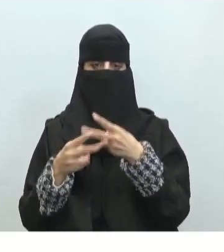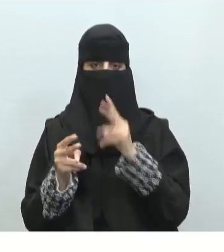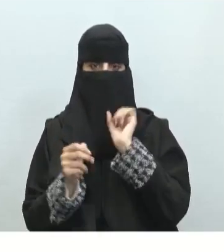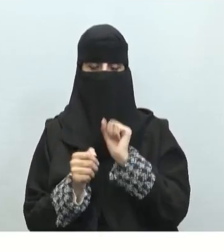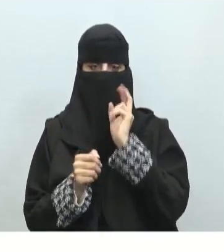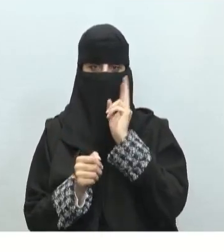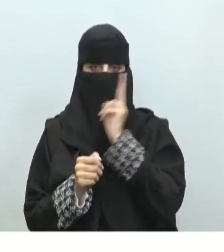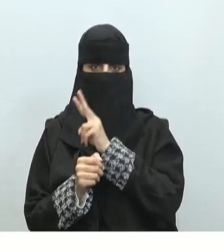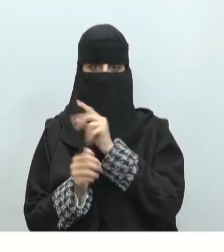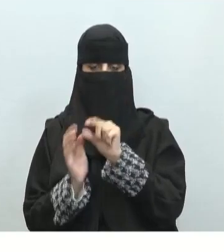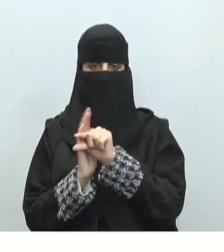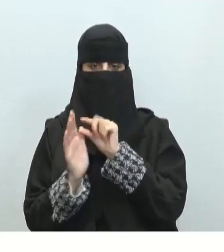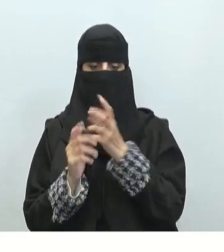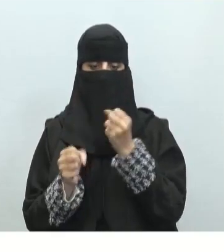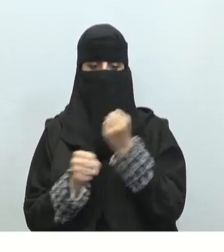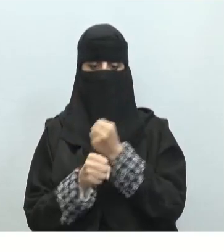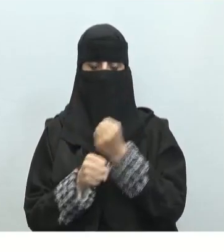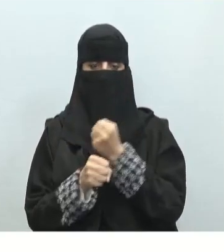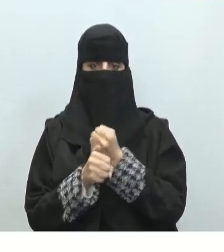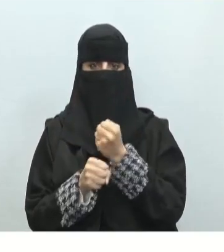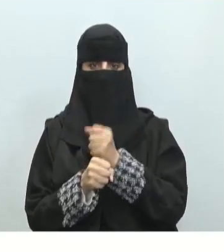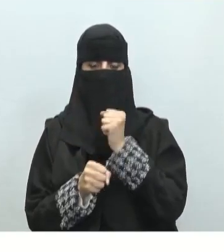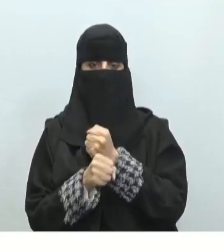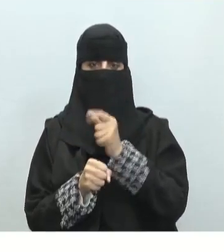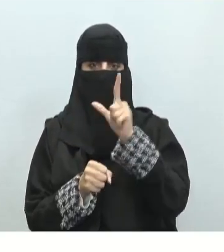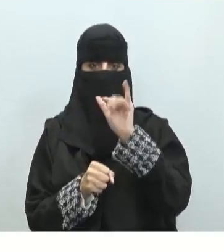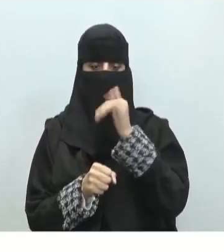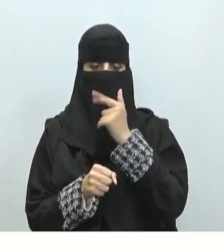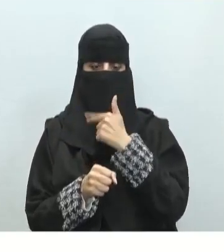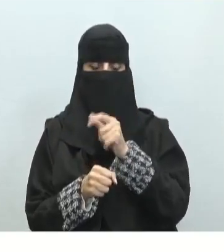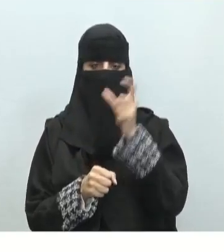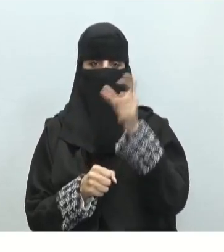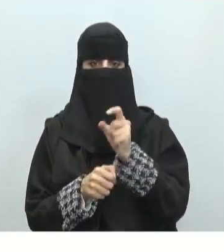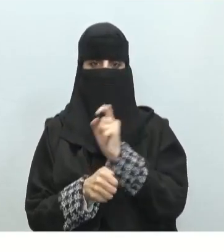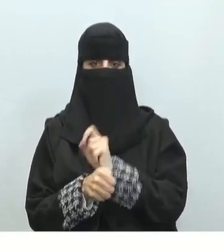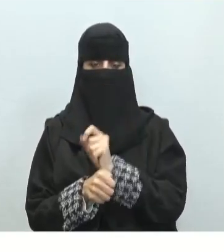واياكم الوظيفه النحويه النحويه هي